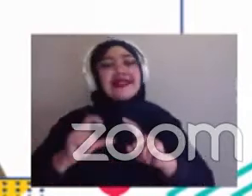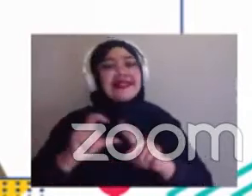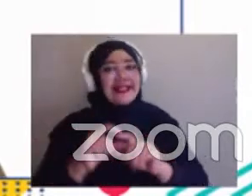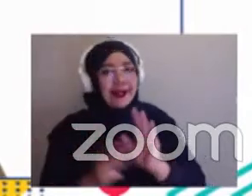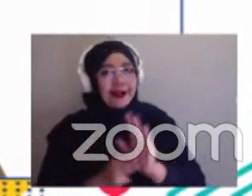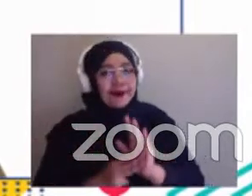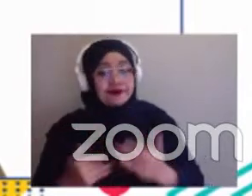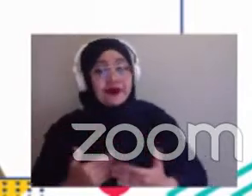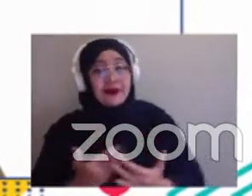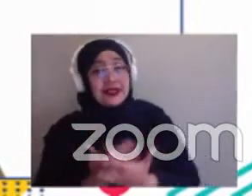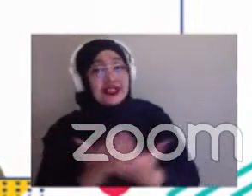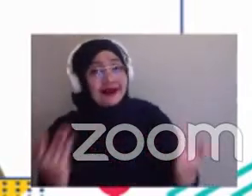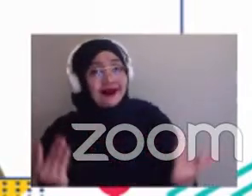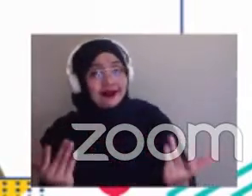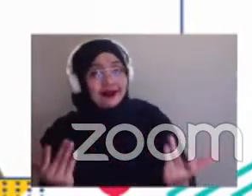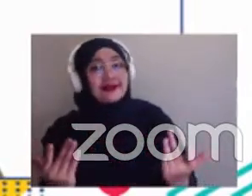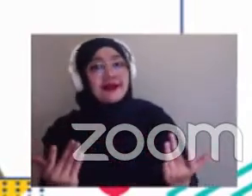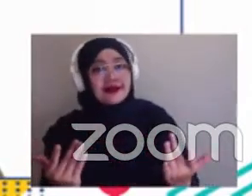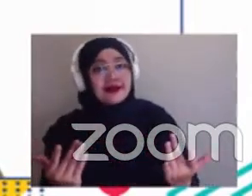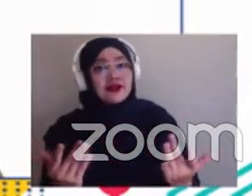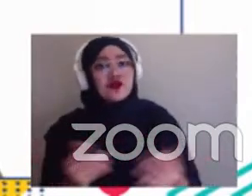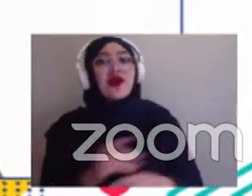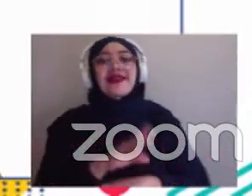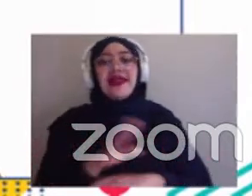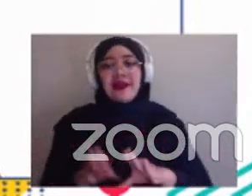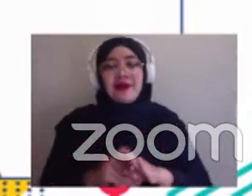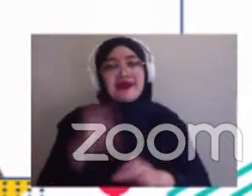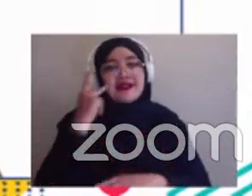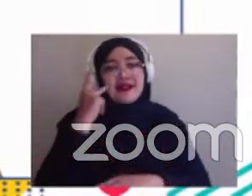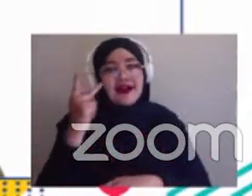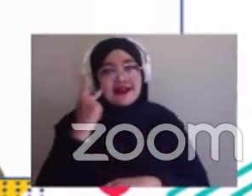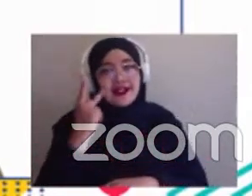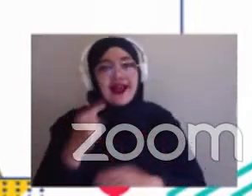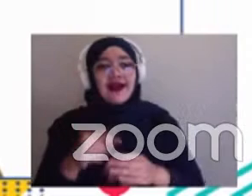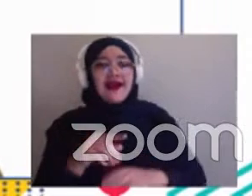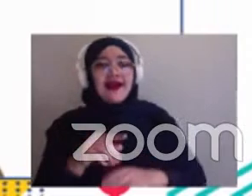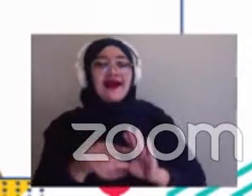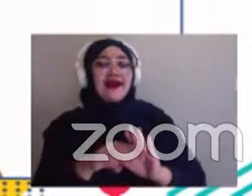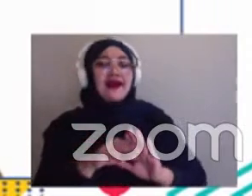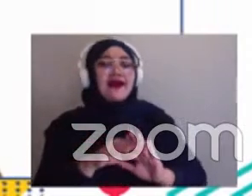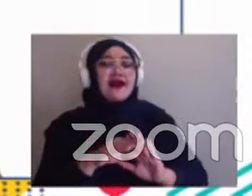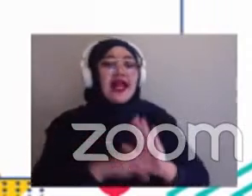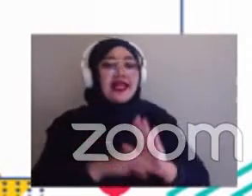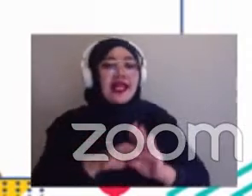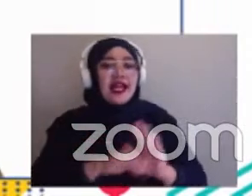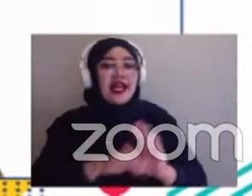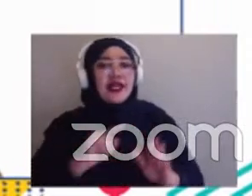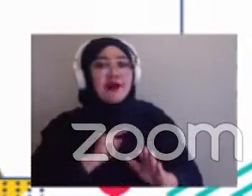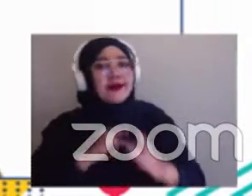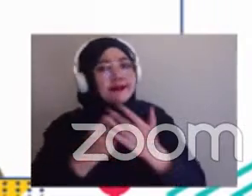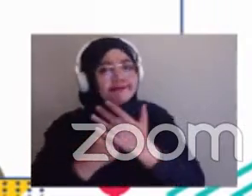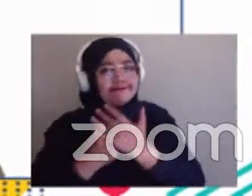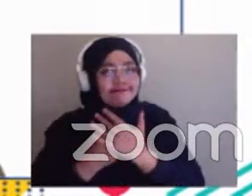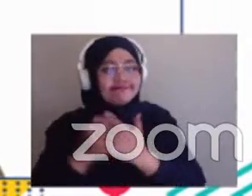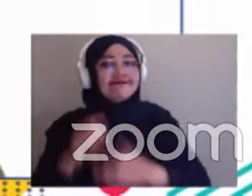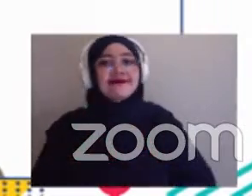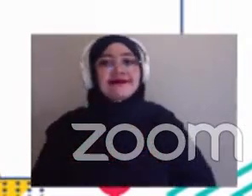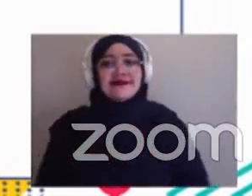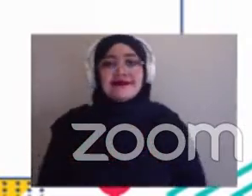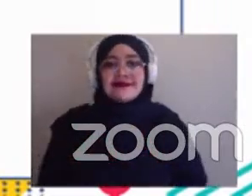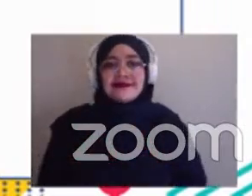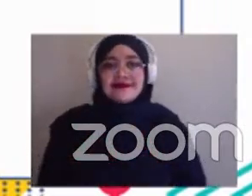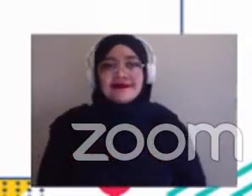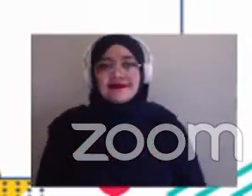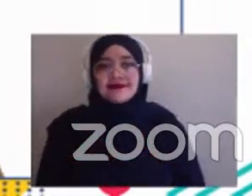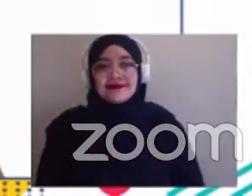tidak turut berpartisipasi dalam melakukan tanggung jawab melindungi keamanan informasi tersebut. Kurang lebih seperti itu yang